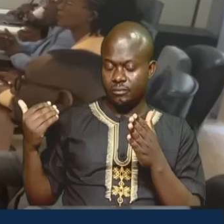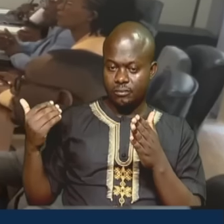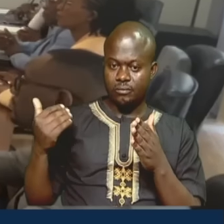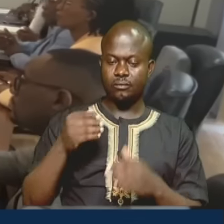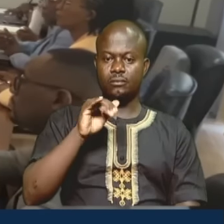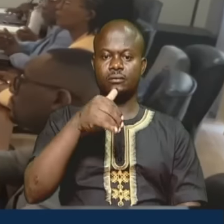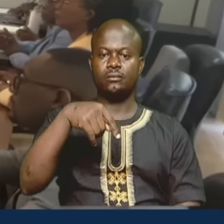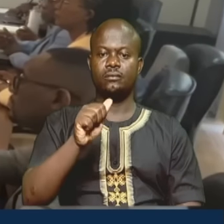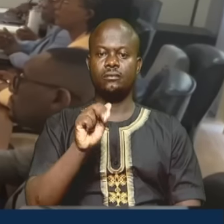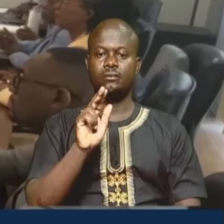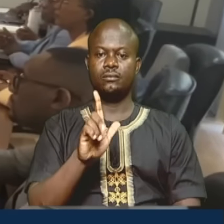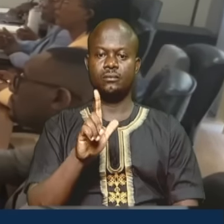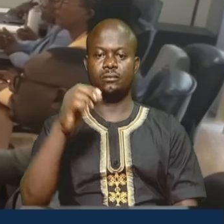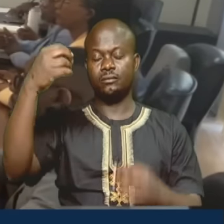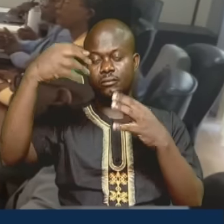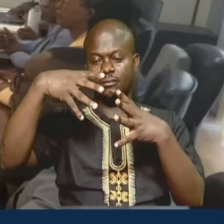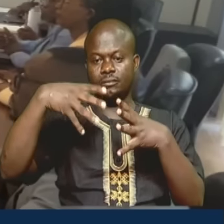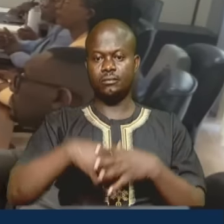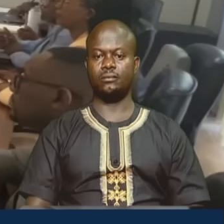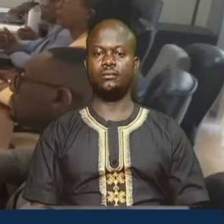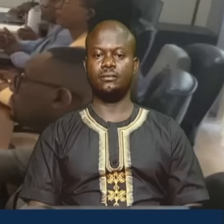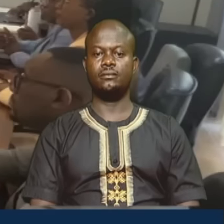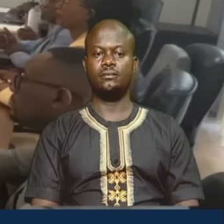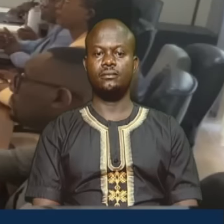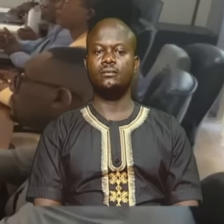Paul Maniraho, i Kigali.